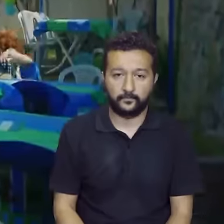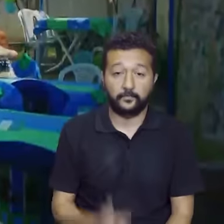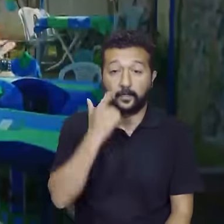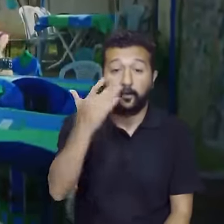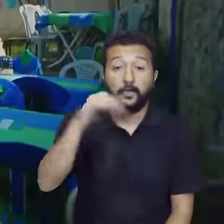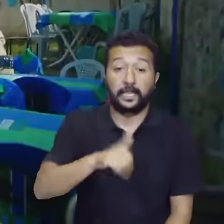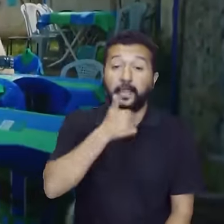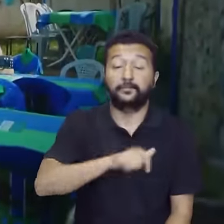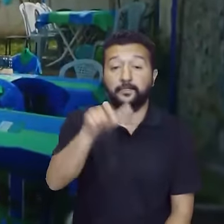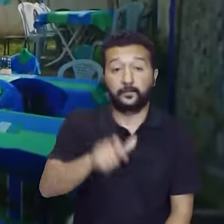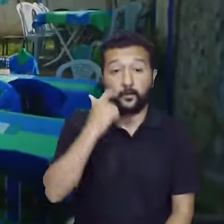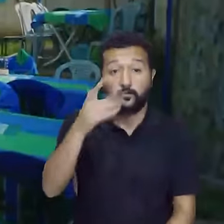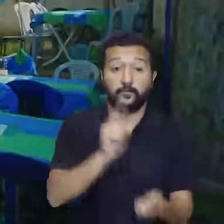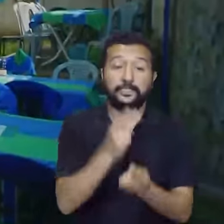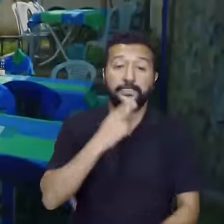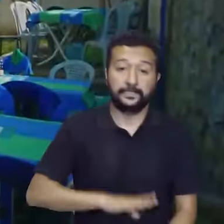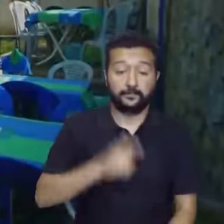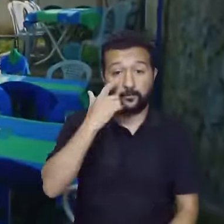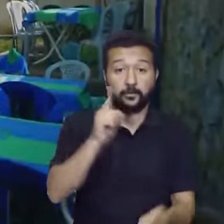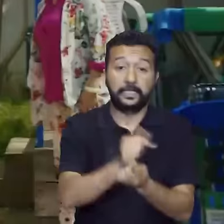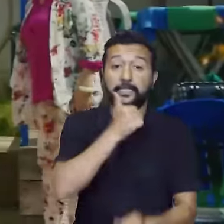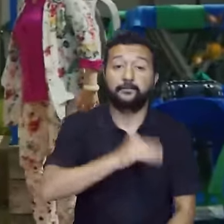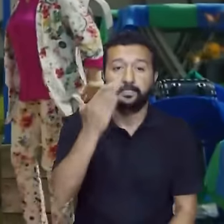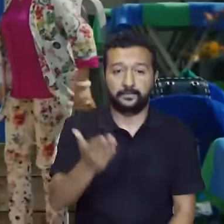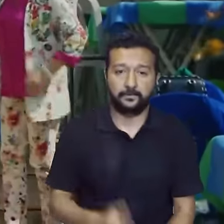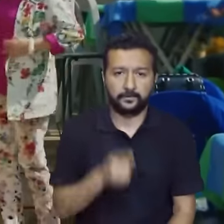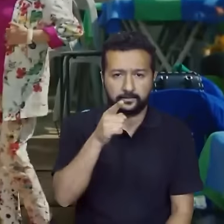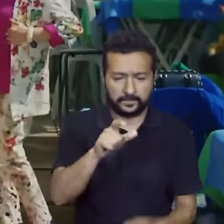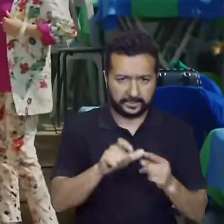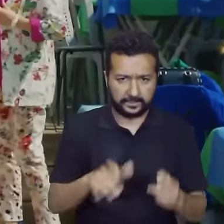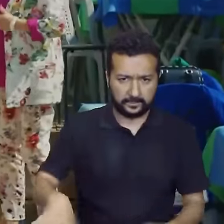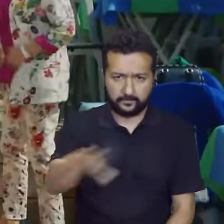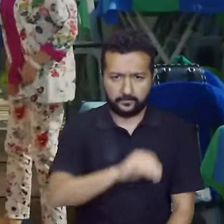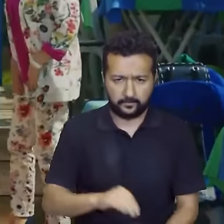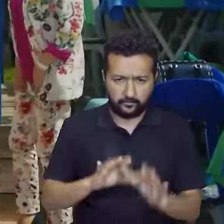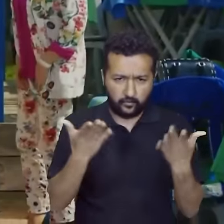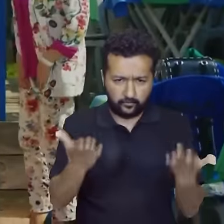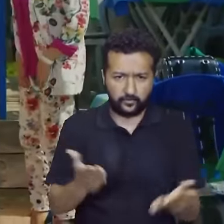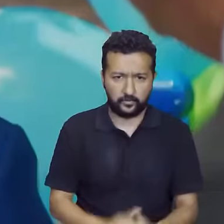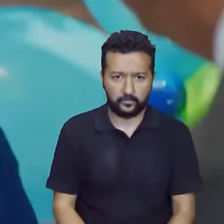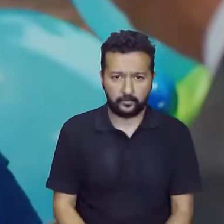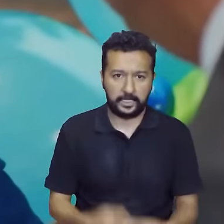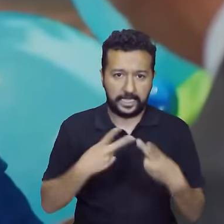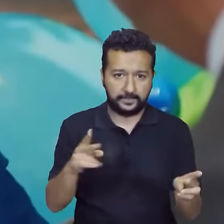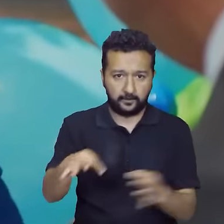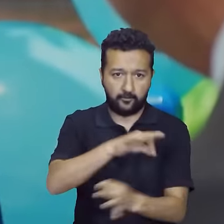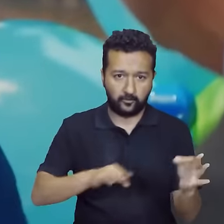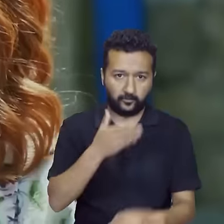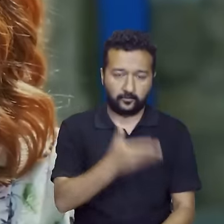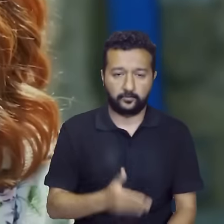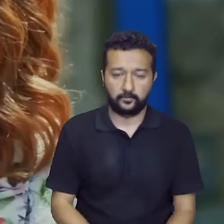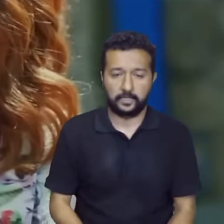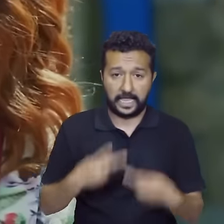Hoş geldin Münir abi. Hoş bulduk kızım. Şener ofisten çıktı. Hoş geldin abi. Şener, nedir bu oğlum? Açılış